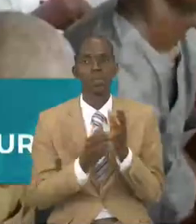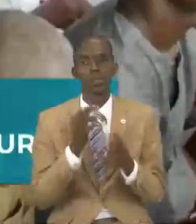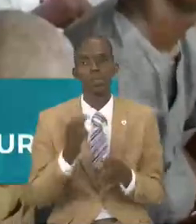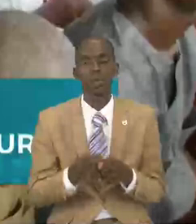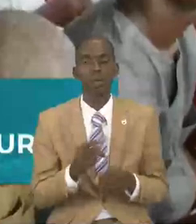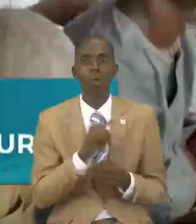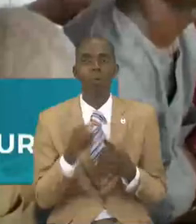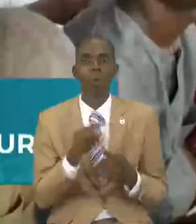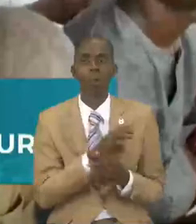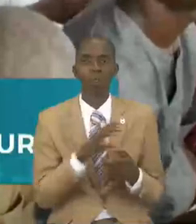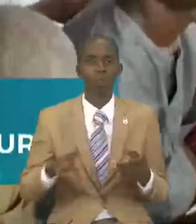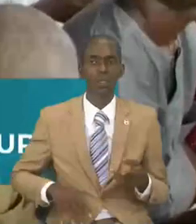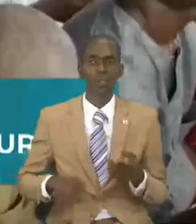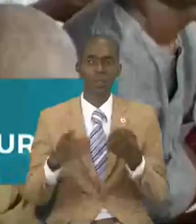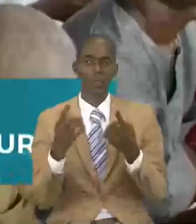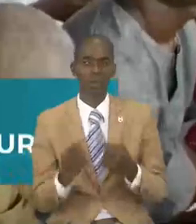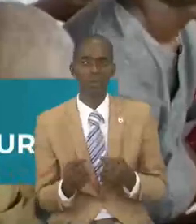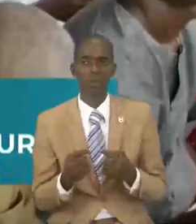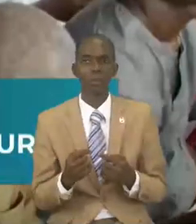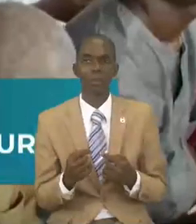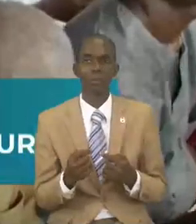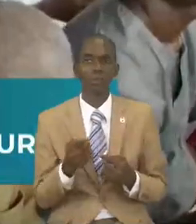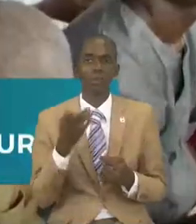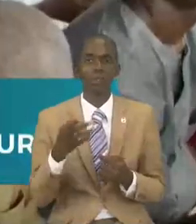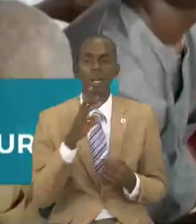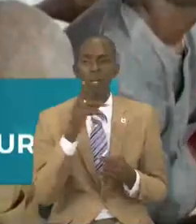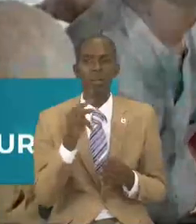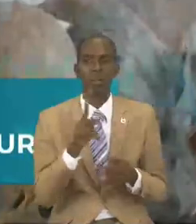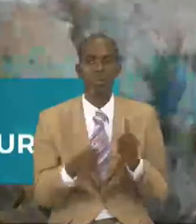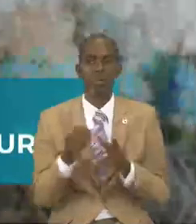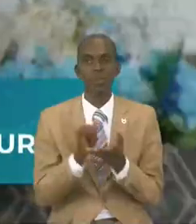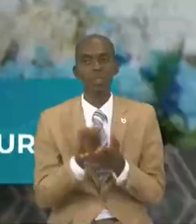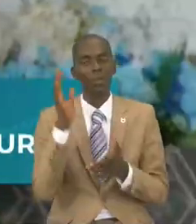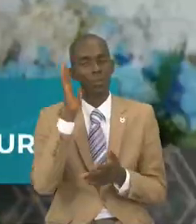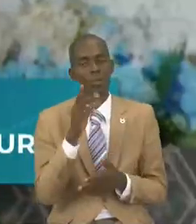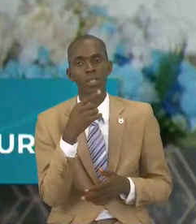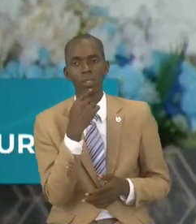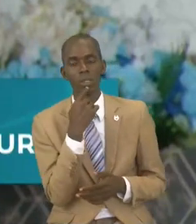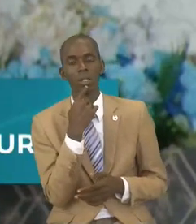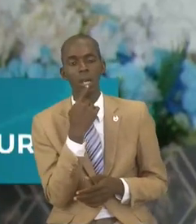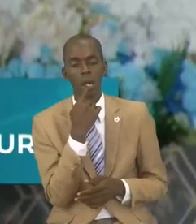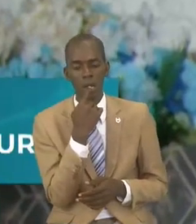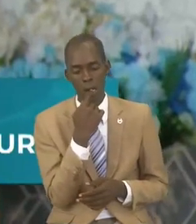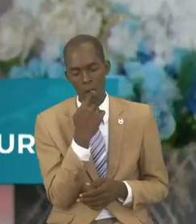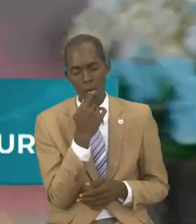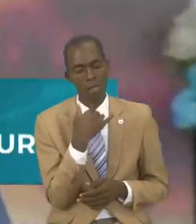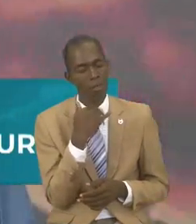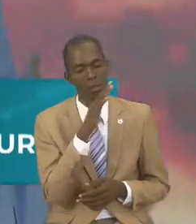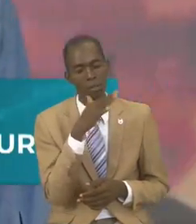Lorsque Christ viendra, il y aura des gens qui vont dire: oh, si je